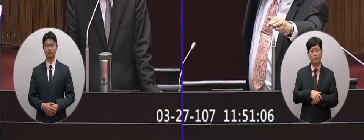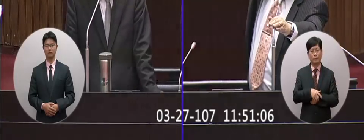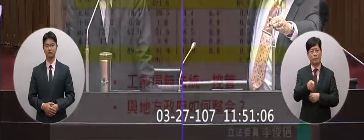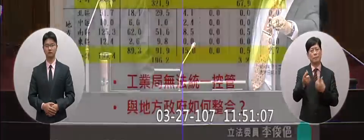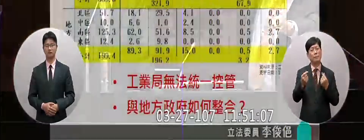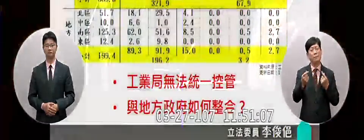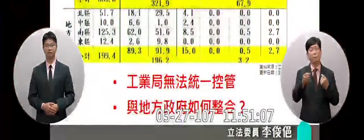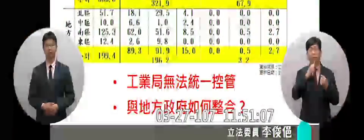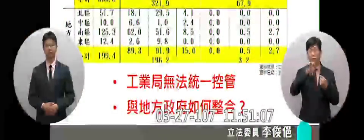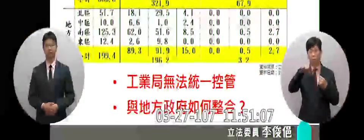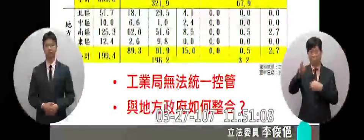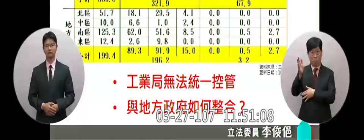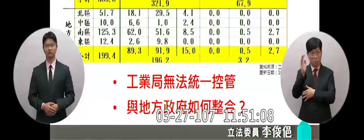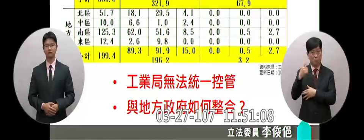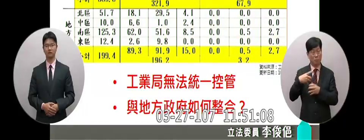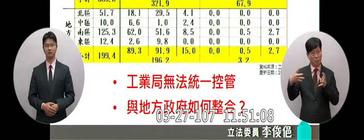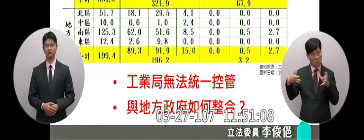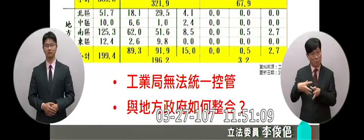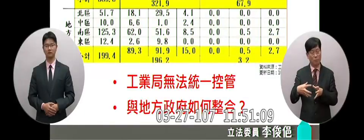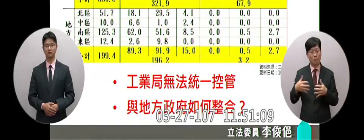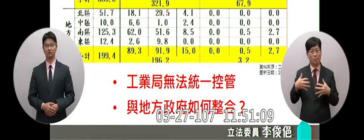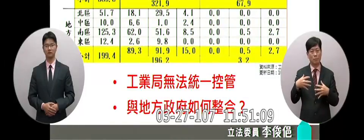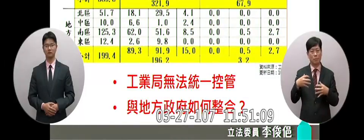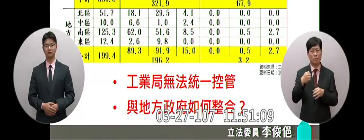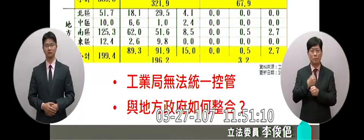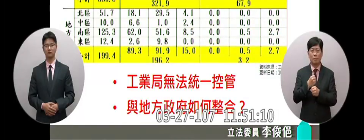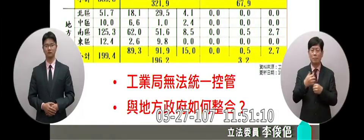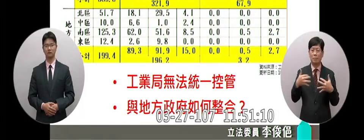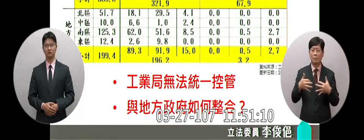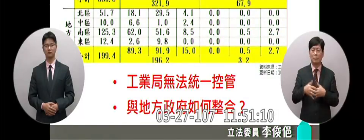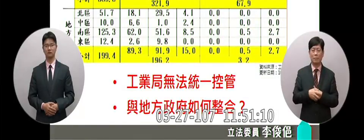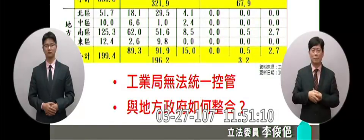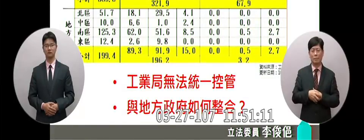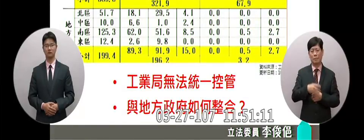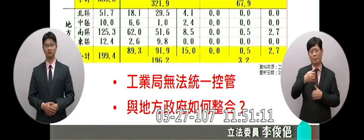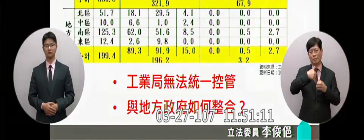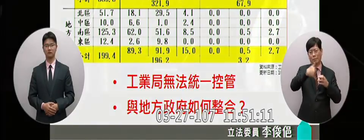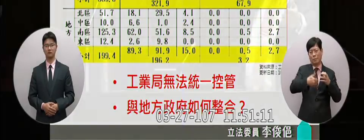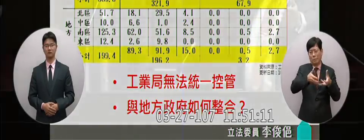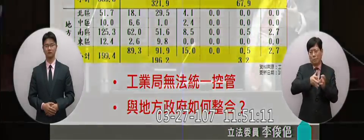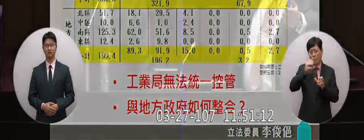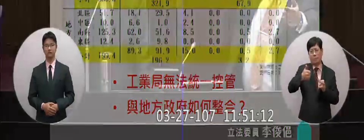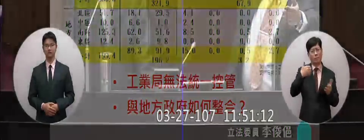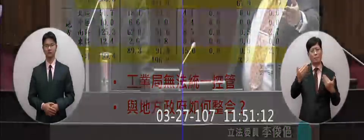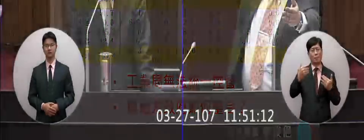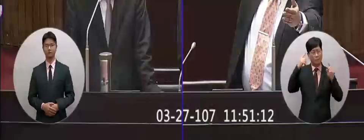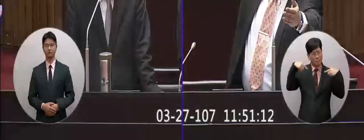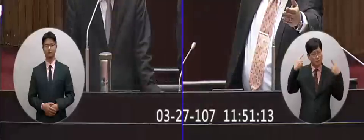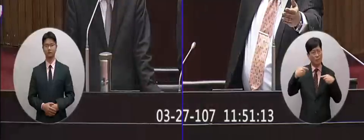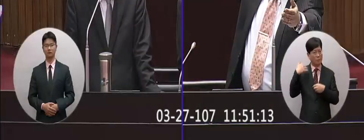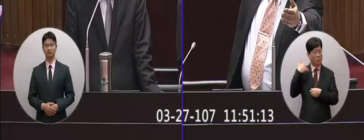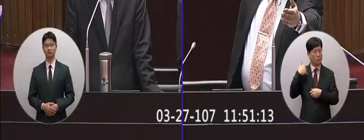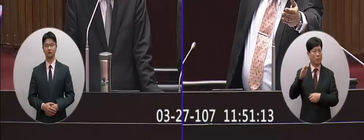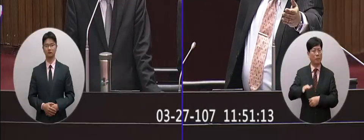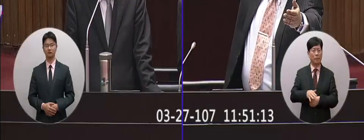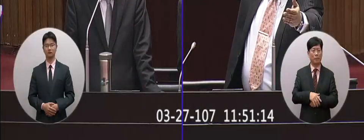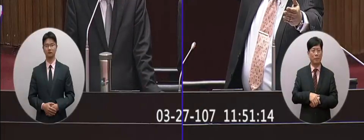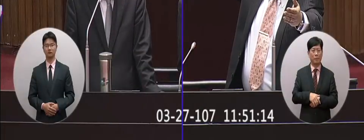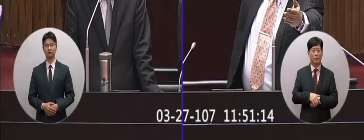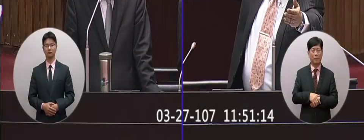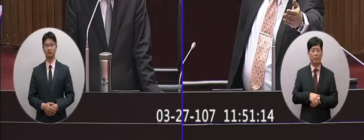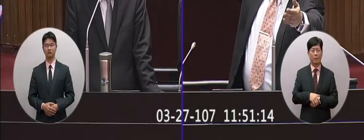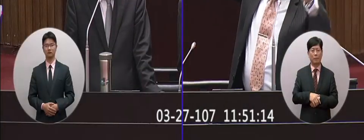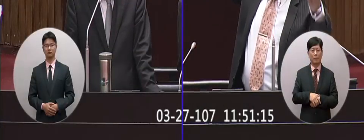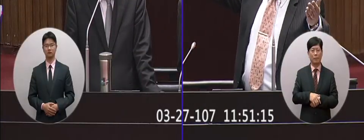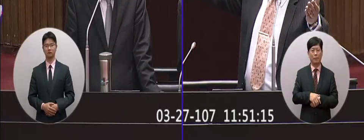个也是，这是跟地方的如何整合。好，我想沈部长也很清楚，赖院长很清楚，这个是常常发生的问题啊，常常发